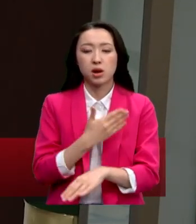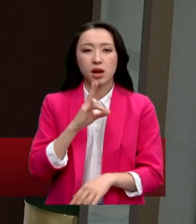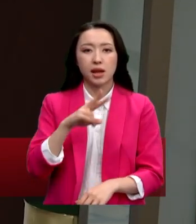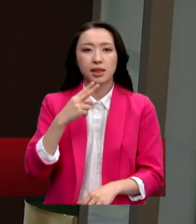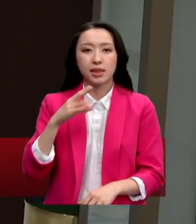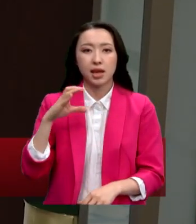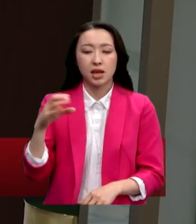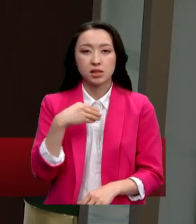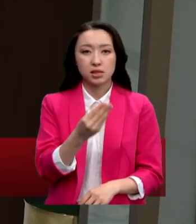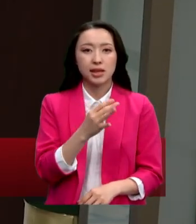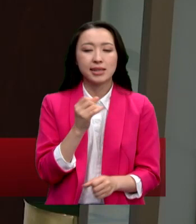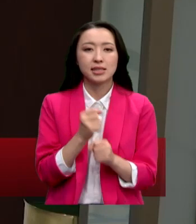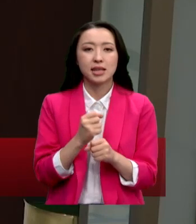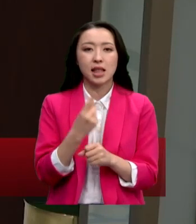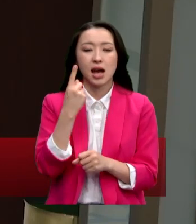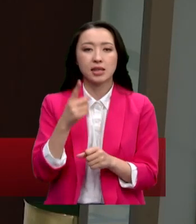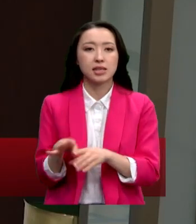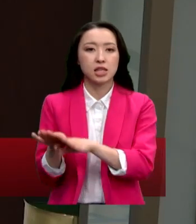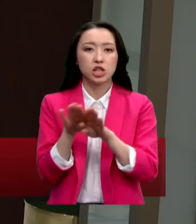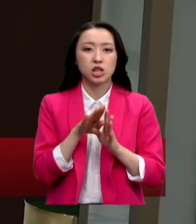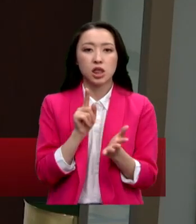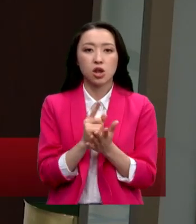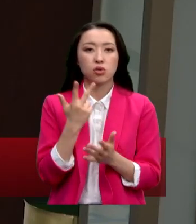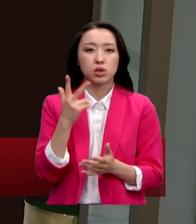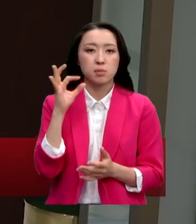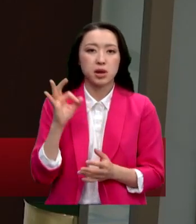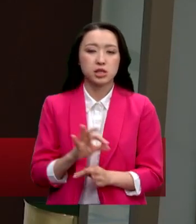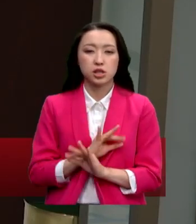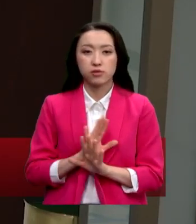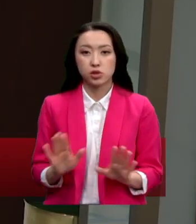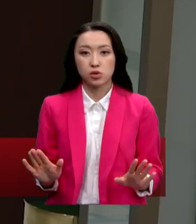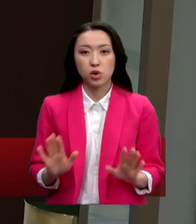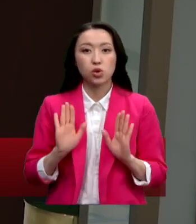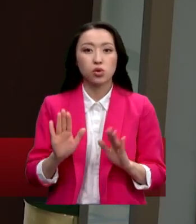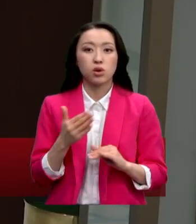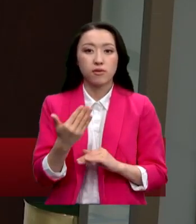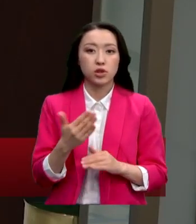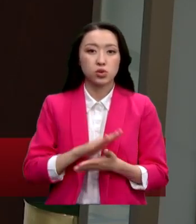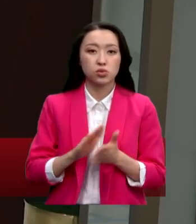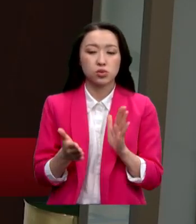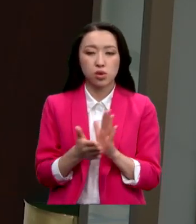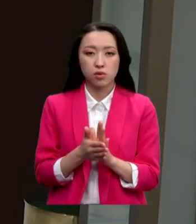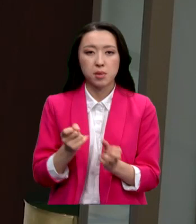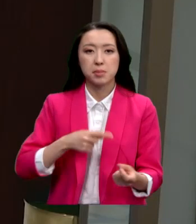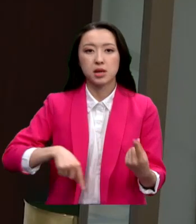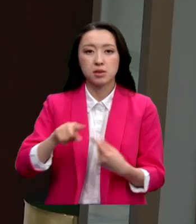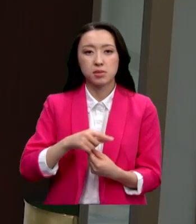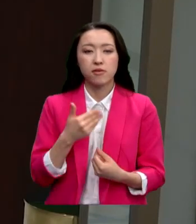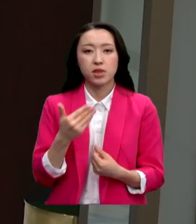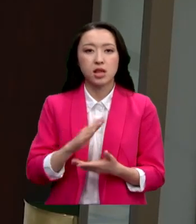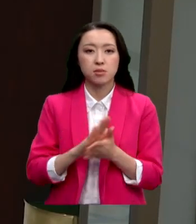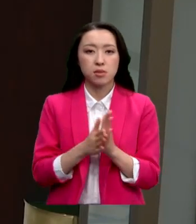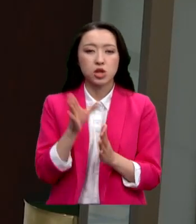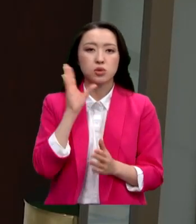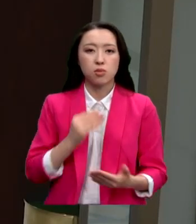НДС и сделали один единый налог 3%. Все. Только в этих условиях предприниматели в данный момент